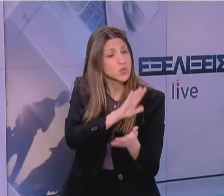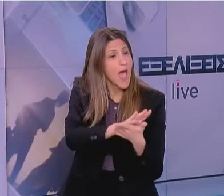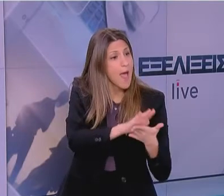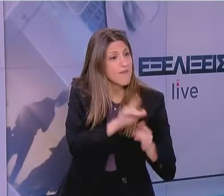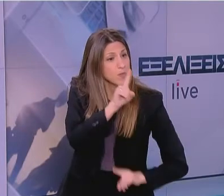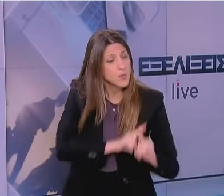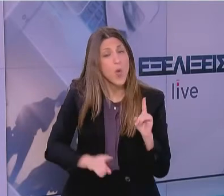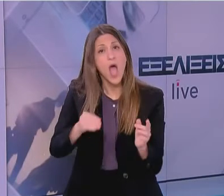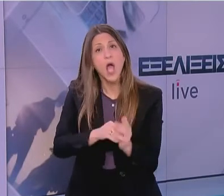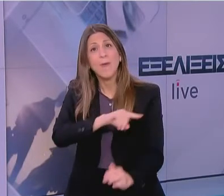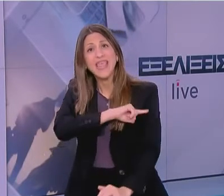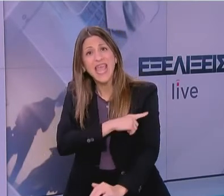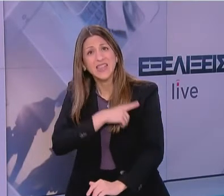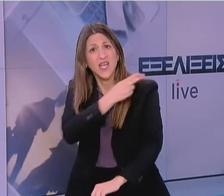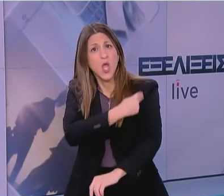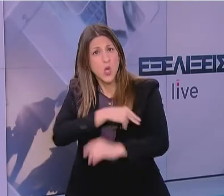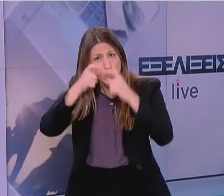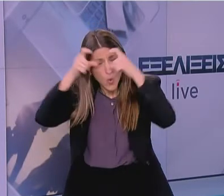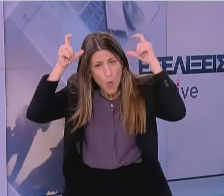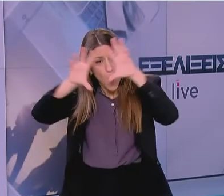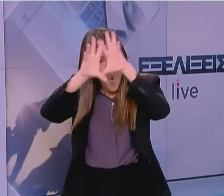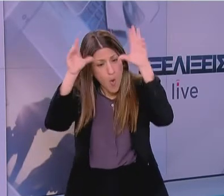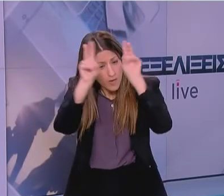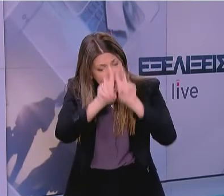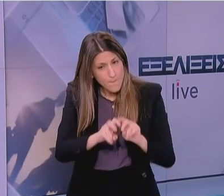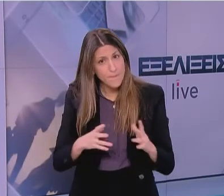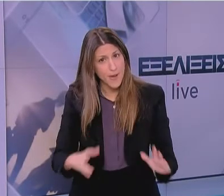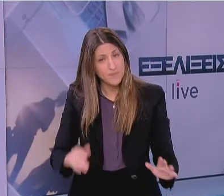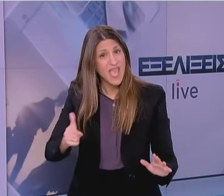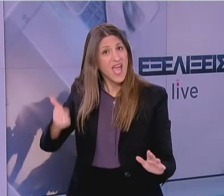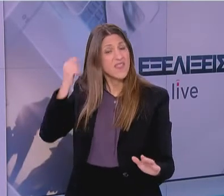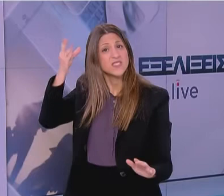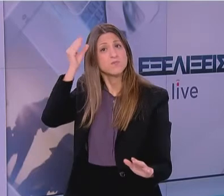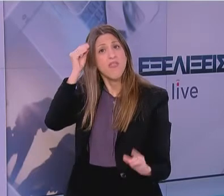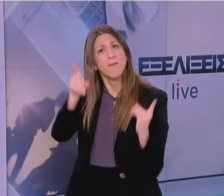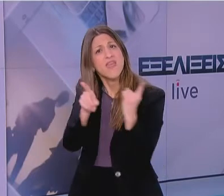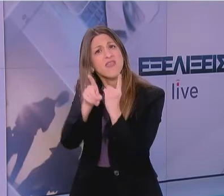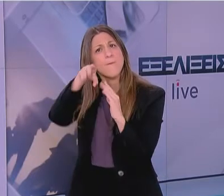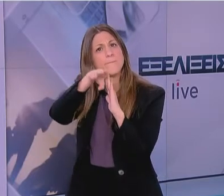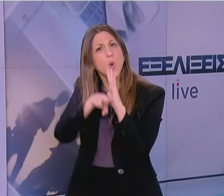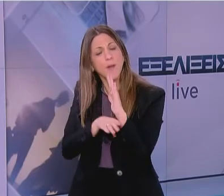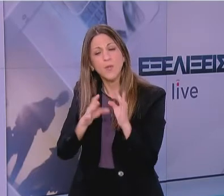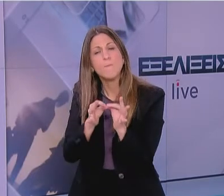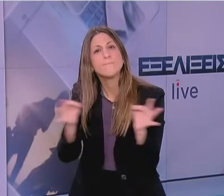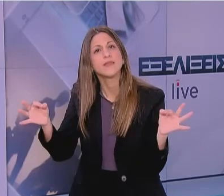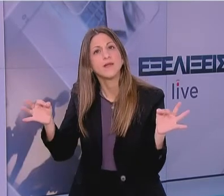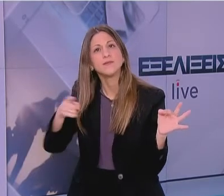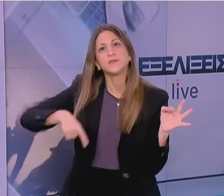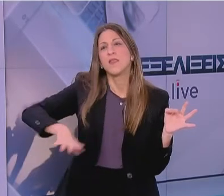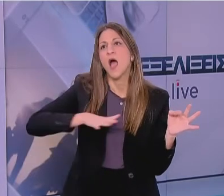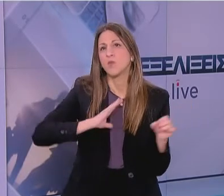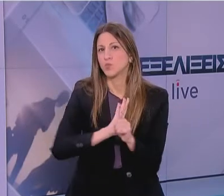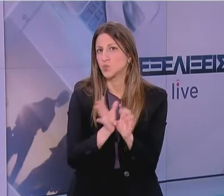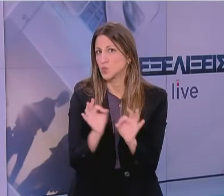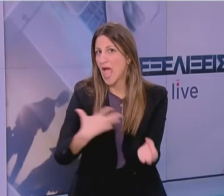και προσωπικό του στρατού. Επίσης, χθες από τον ΕΟΔΗ ανακοινώθηκαν ειδικές δράσεις για τη λήψη μέτρων διασφάλισης λιπάρκειας στα